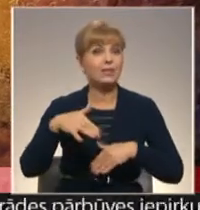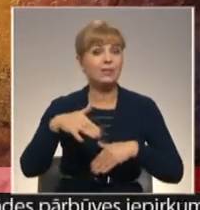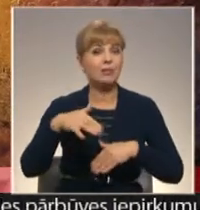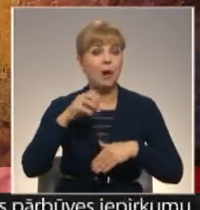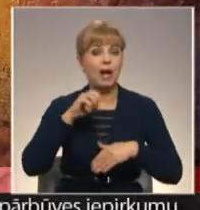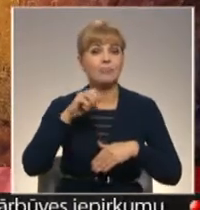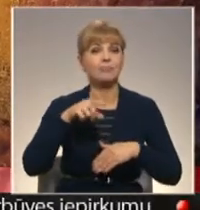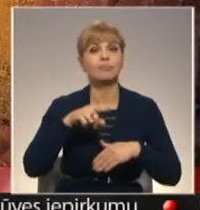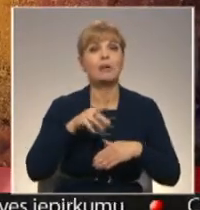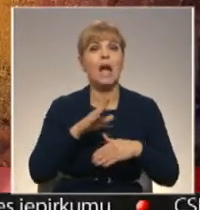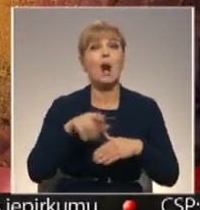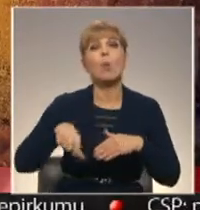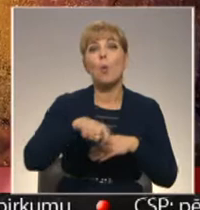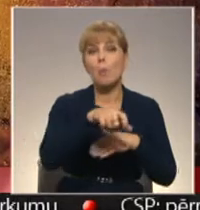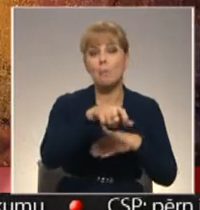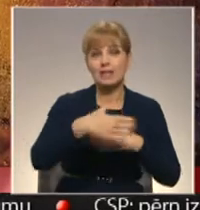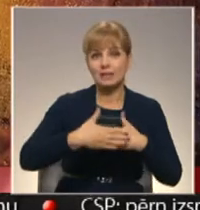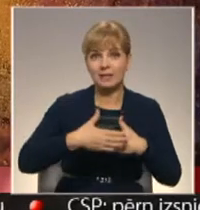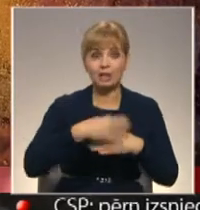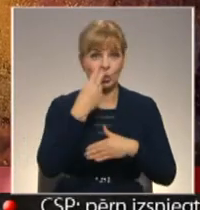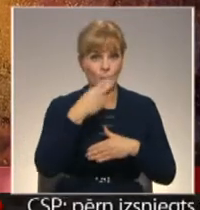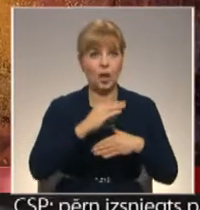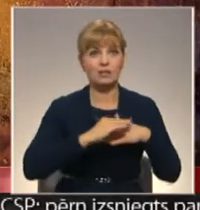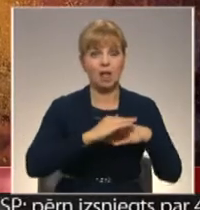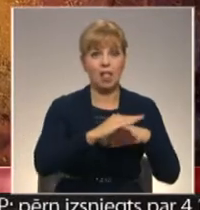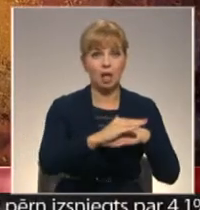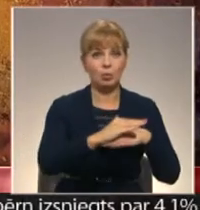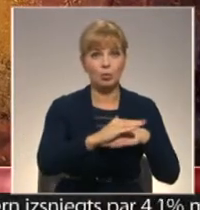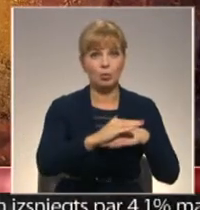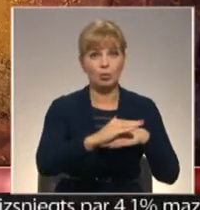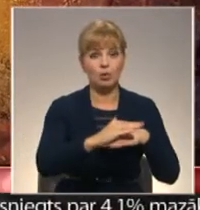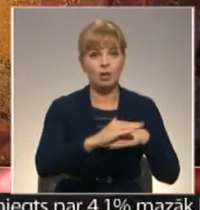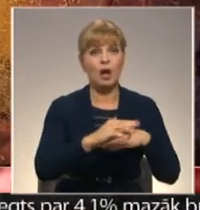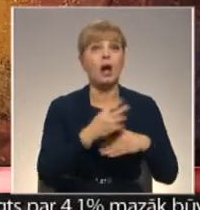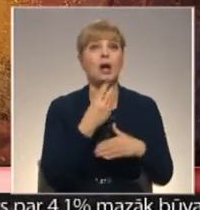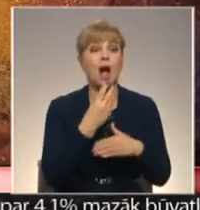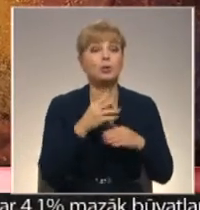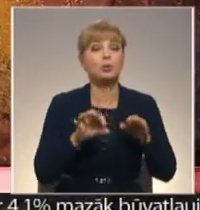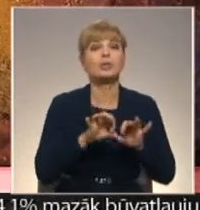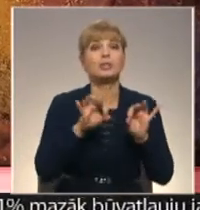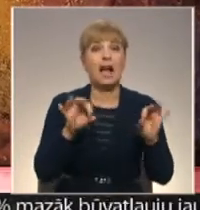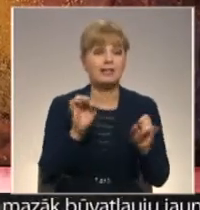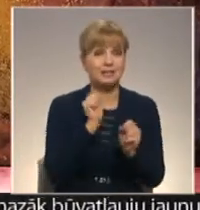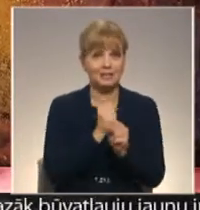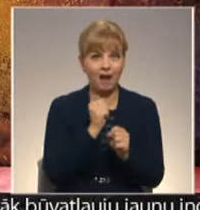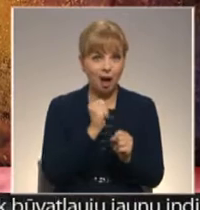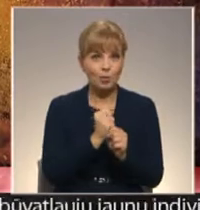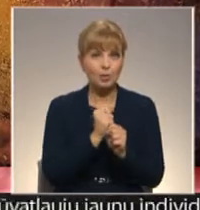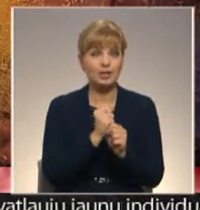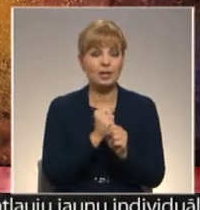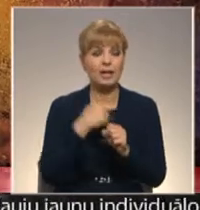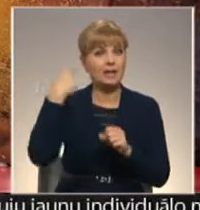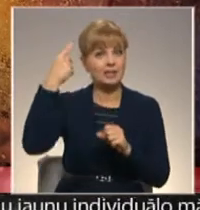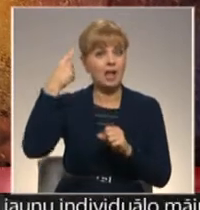pa ielu, bet upes krastā, un kad tu redzi ledu, ja, tu redzi vienkārši ledus gabalu. Bet tad, kad tu sāc strādāt ar saules